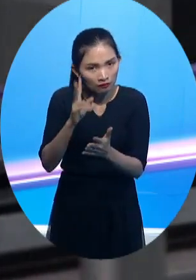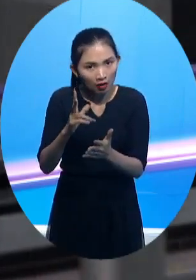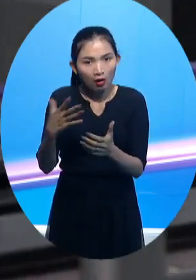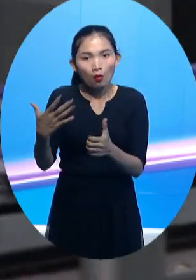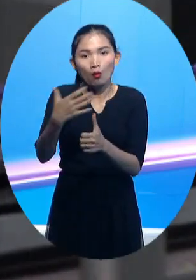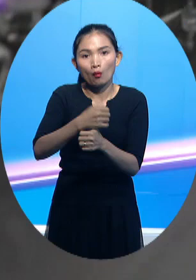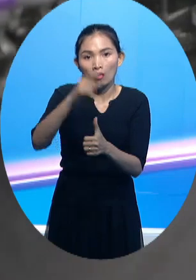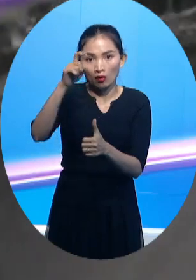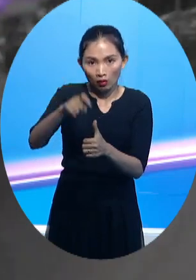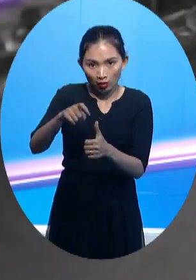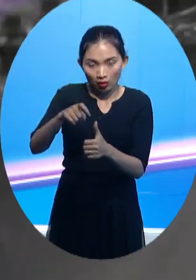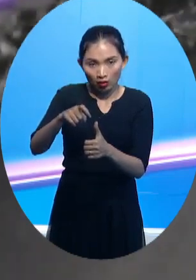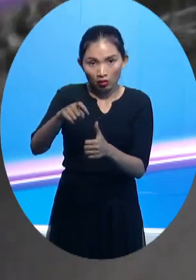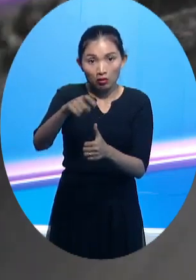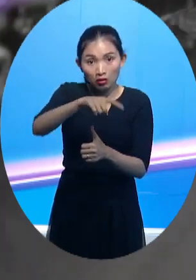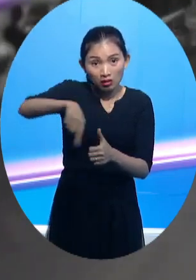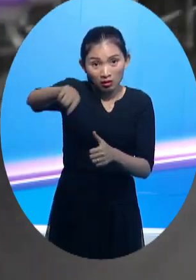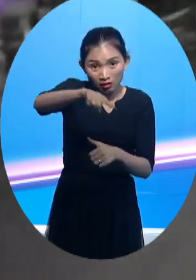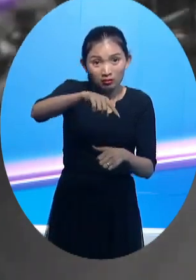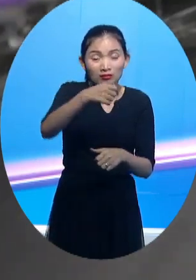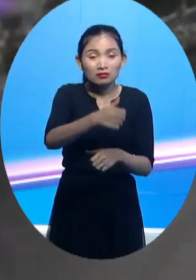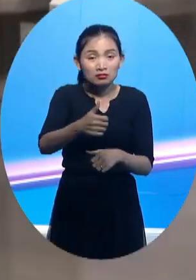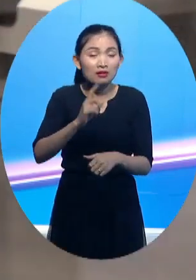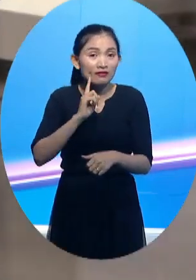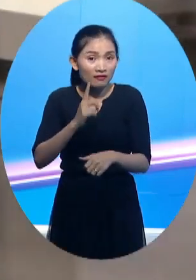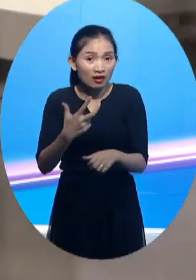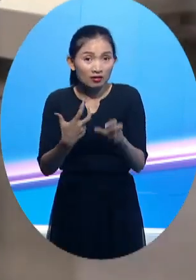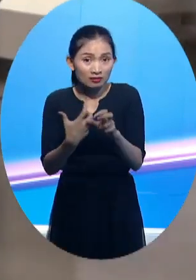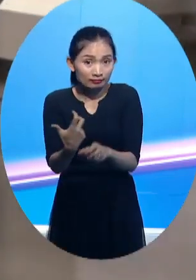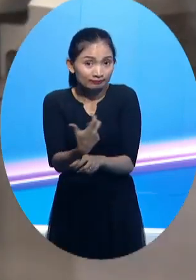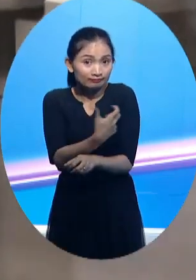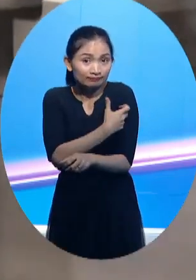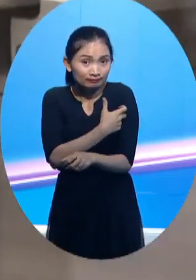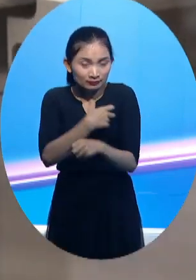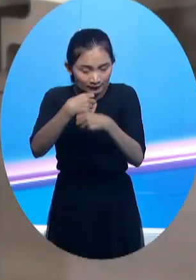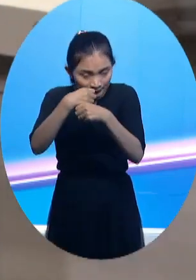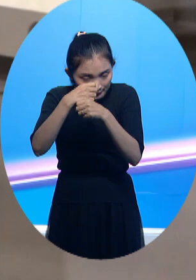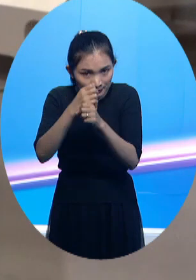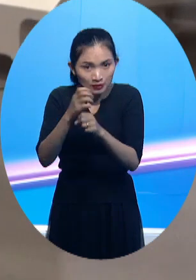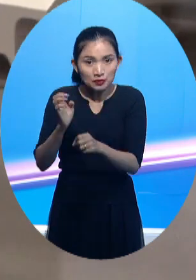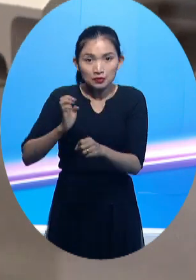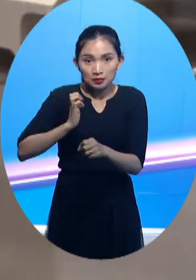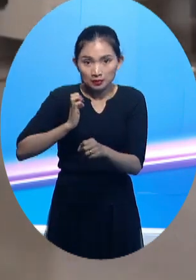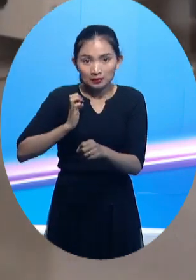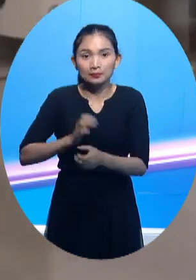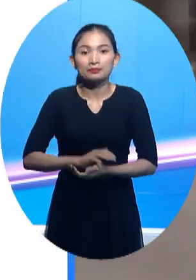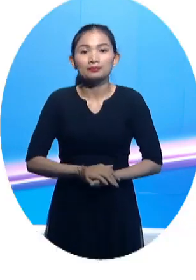jn1 do đó cdc vẫn khuyến cáo người dân tiêm phòng và xét nghiệm khi có triệu chứng hô